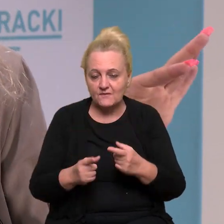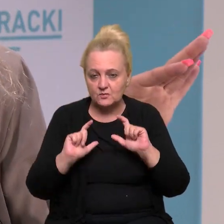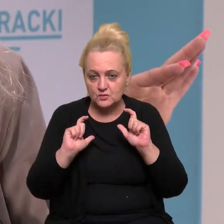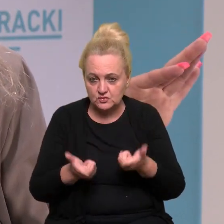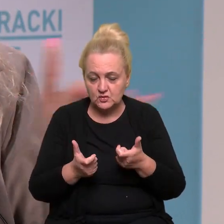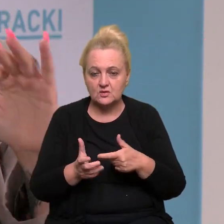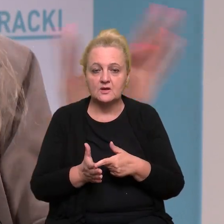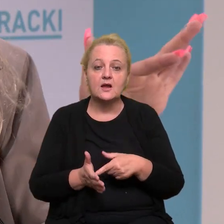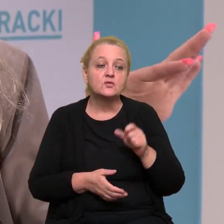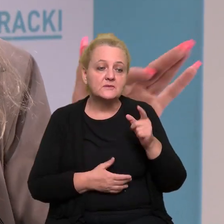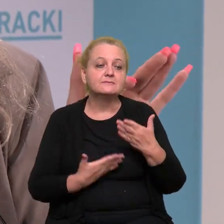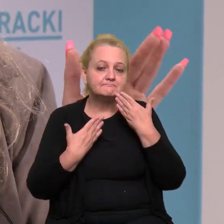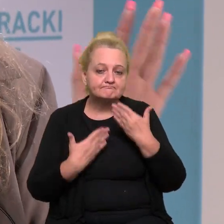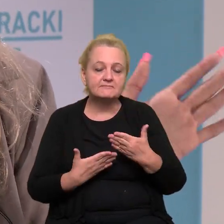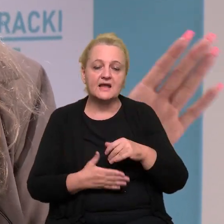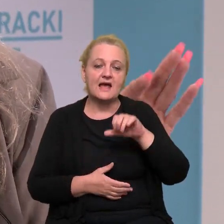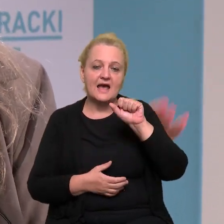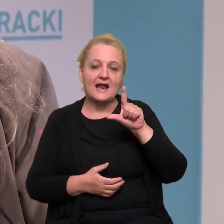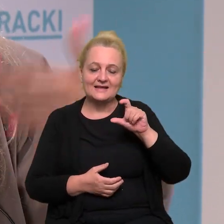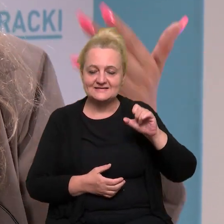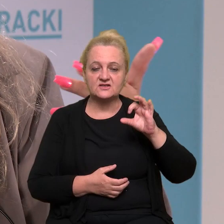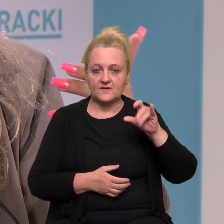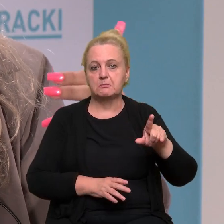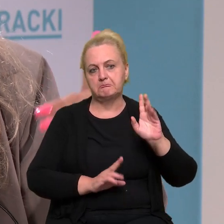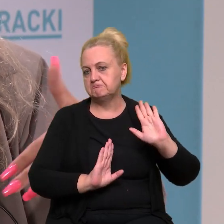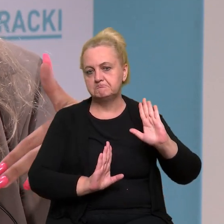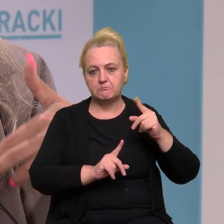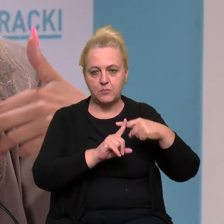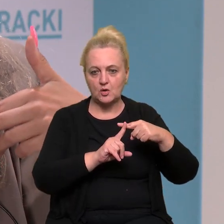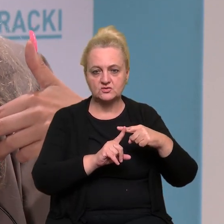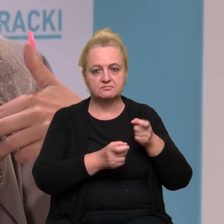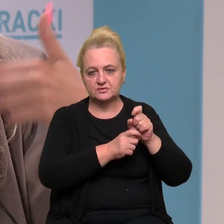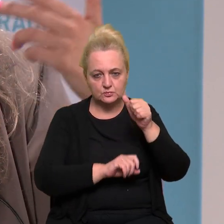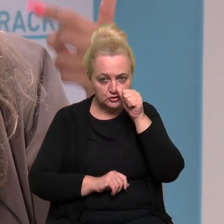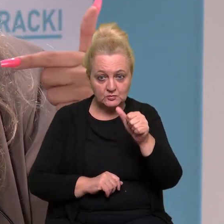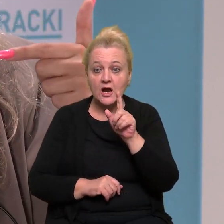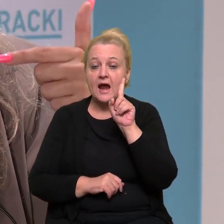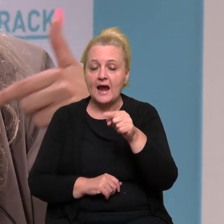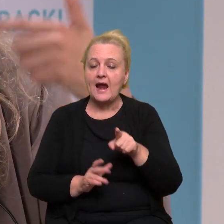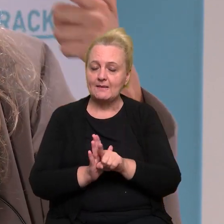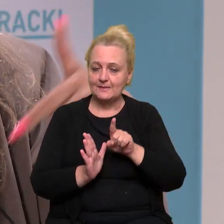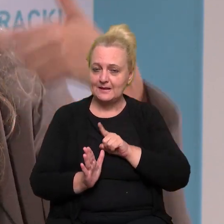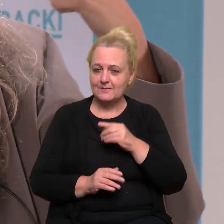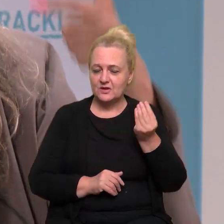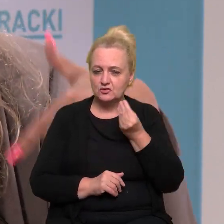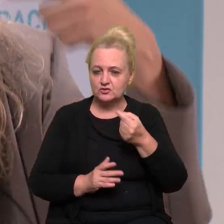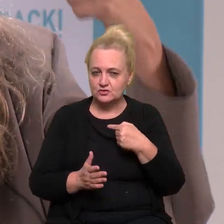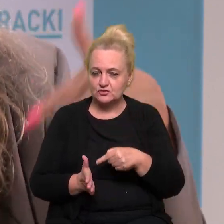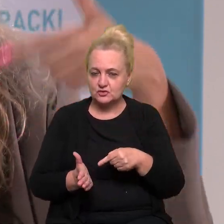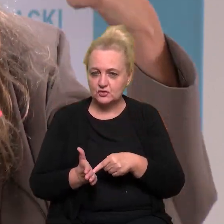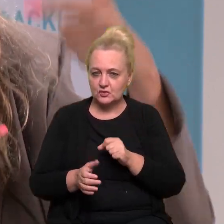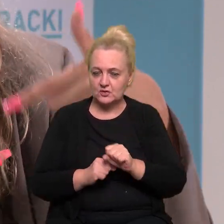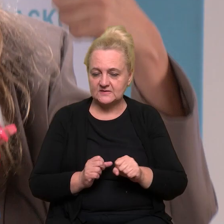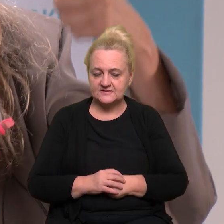są zasługi Alice Schwarzer, których nie można podważyć, ale dla mnie równocześnie jest to